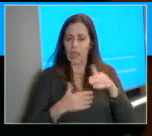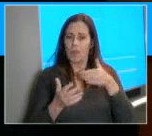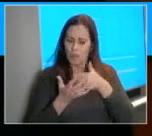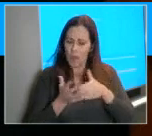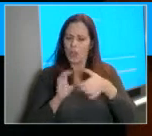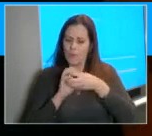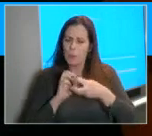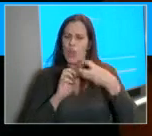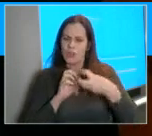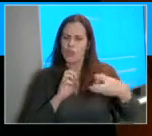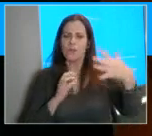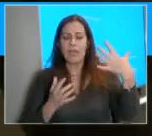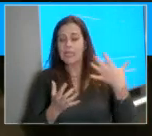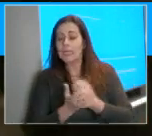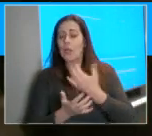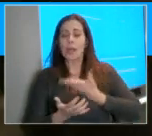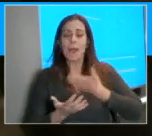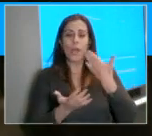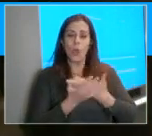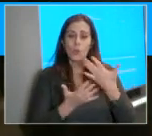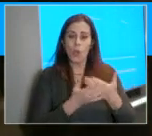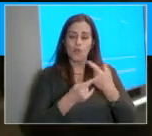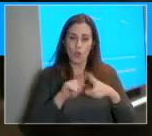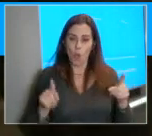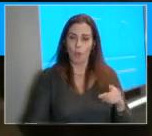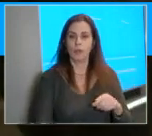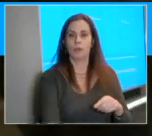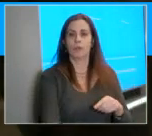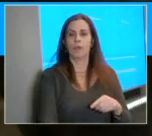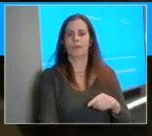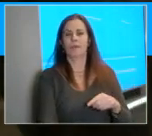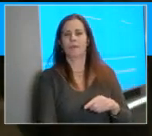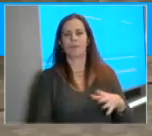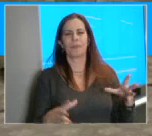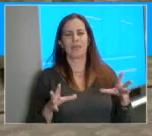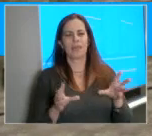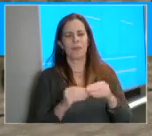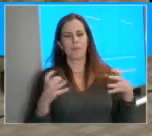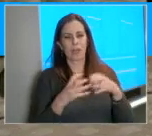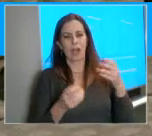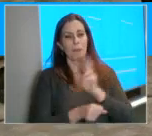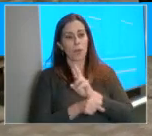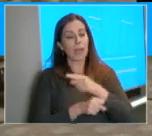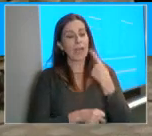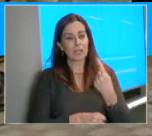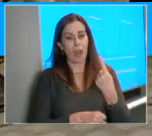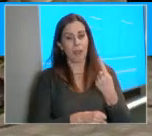יימשך ויימשך, ויצליחו להוציא עדויות, עדויות כאלה ואחרות, אם המפלגה הרפובליקנית